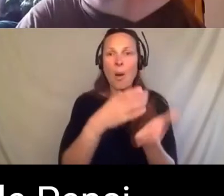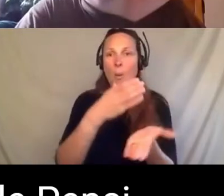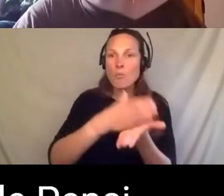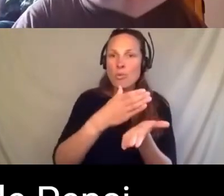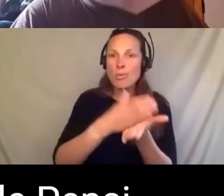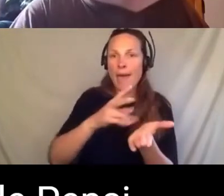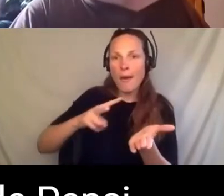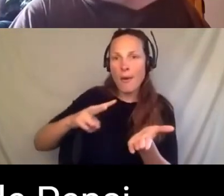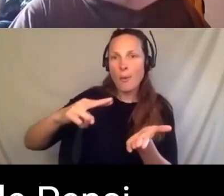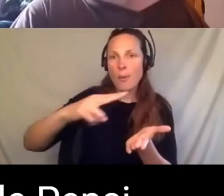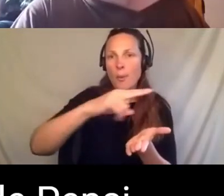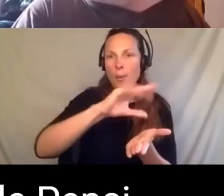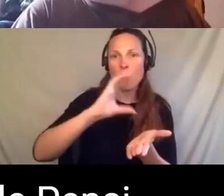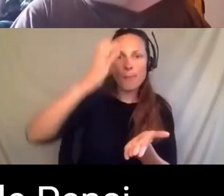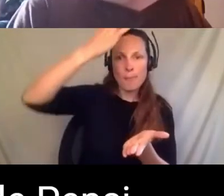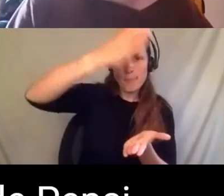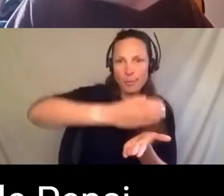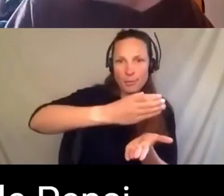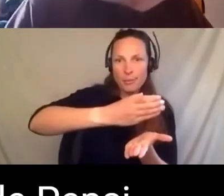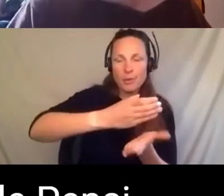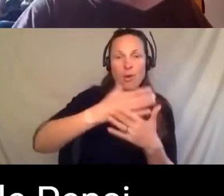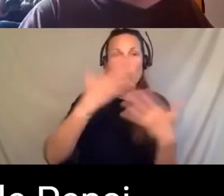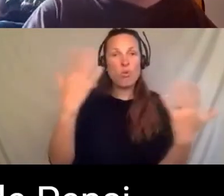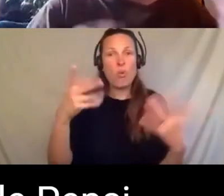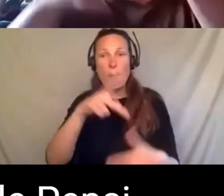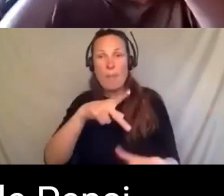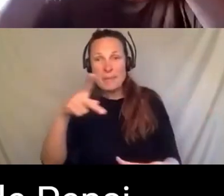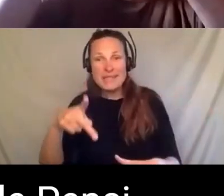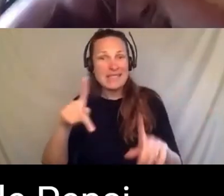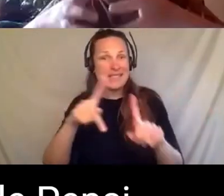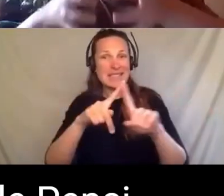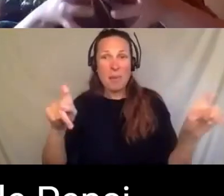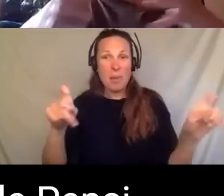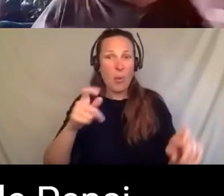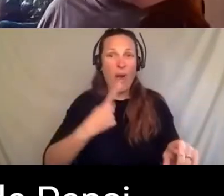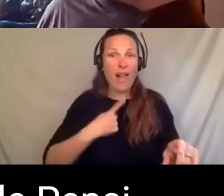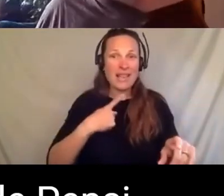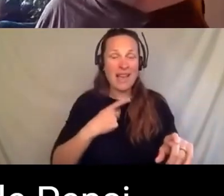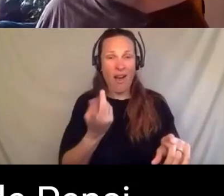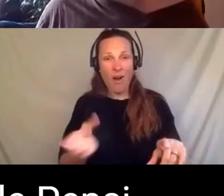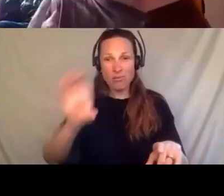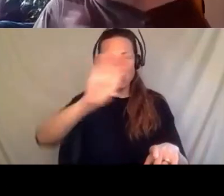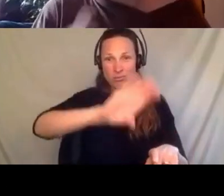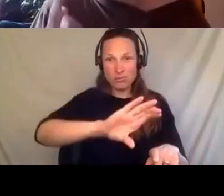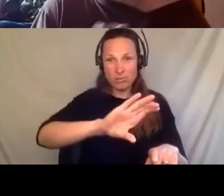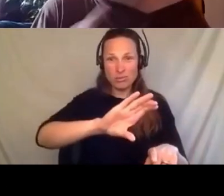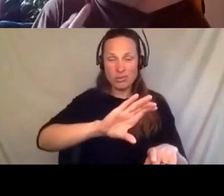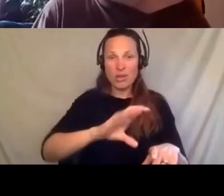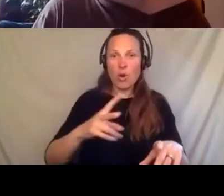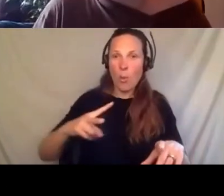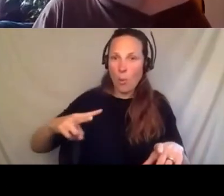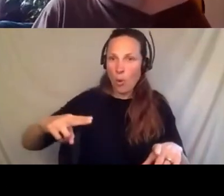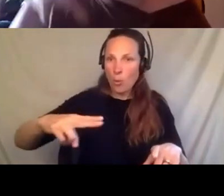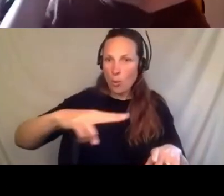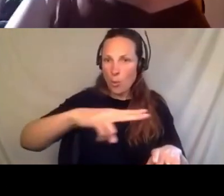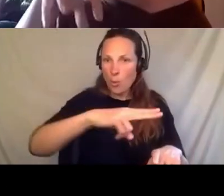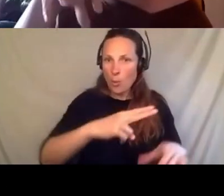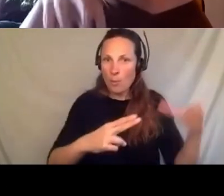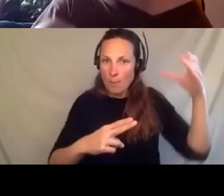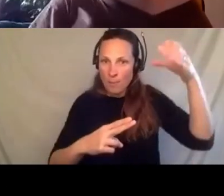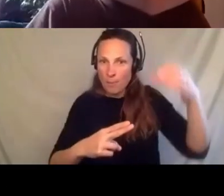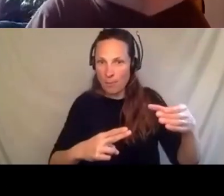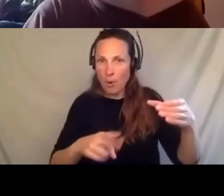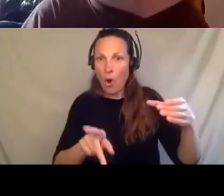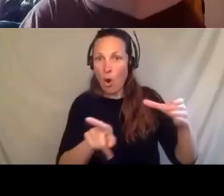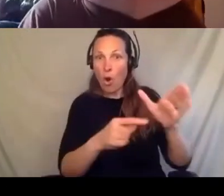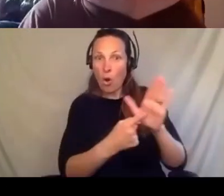bouteille d'eau de Pepsi, par exemple, qu'on met sur le top. On a coupé le bas, bien sûr, puis ça